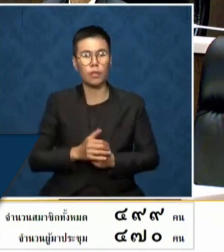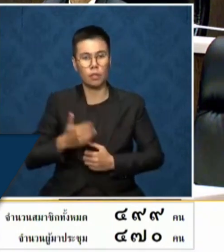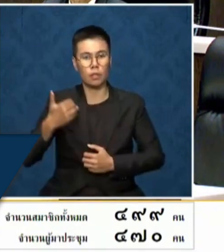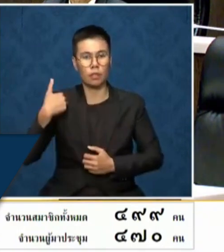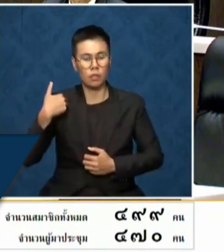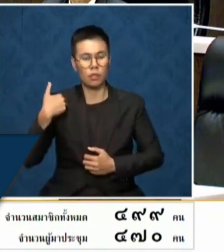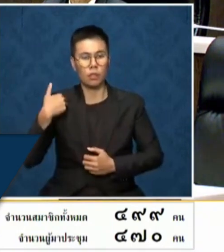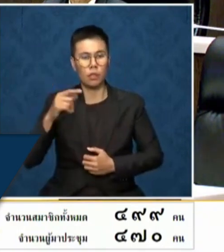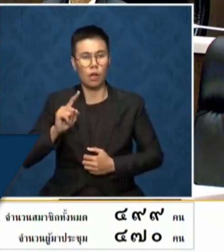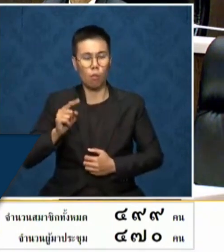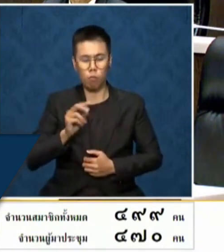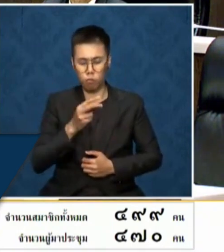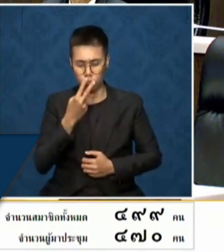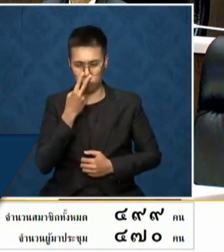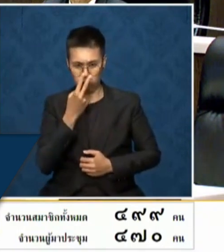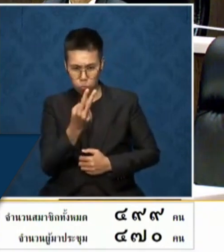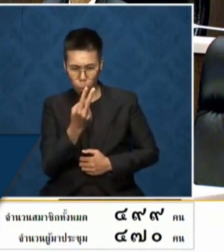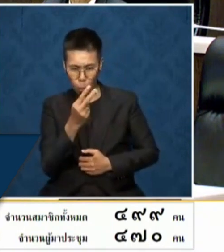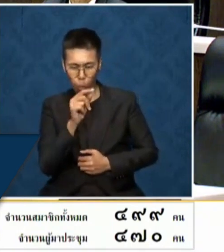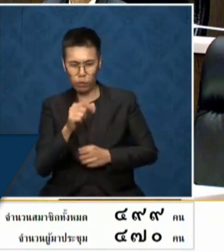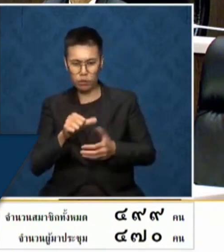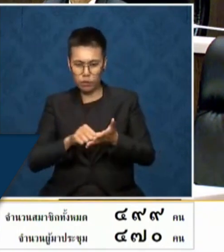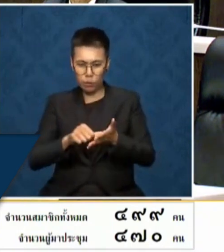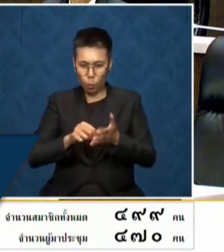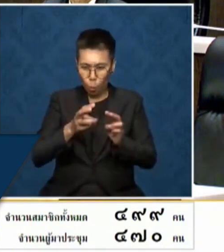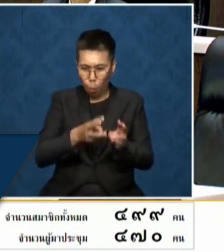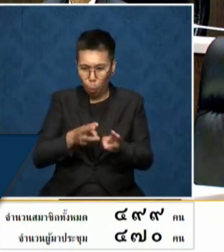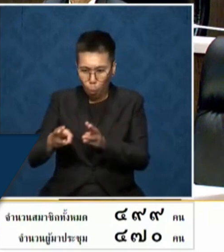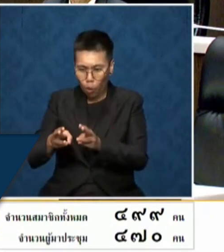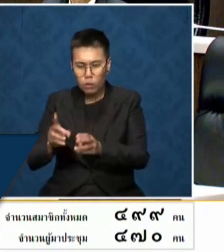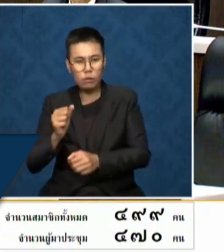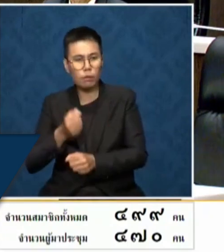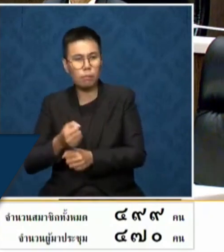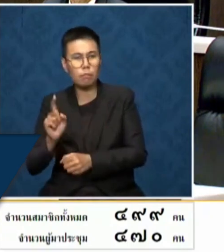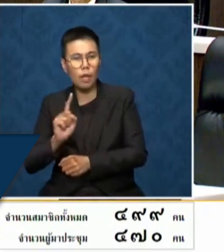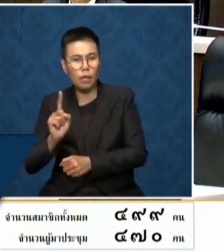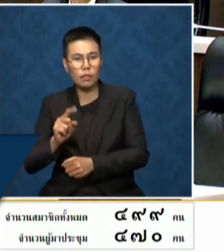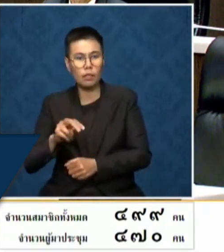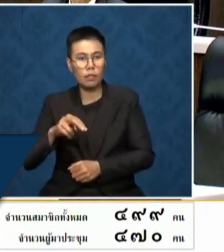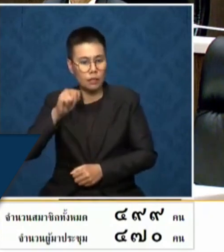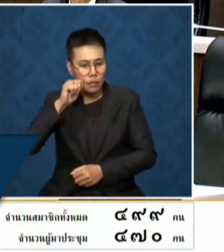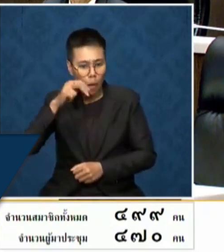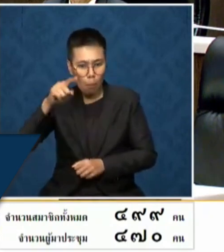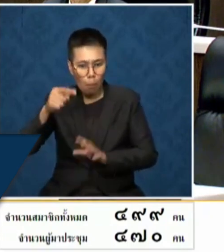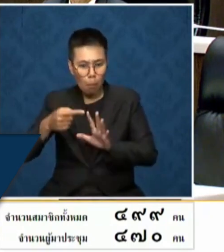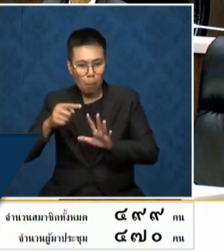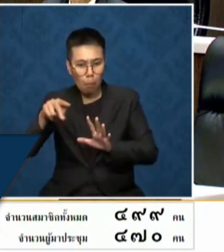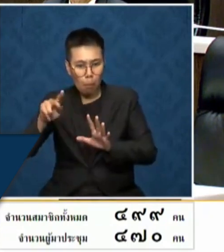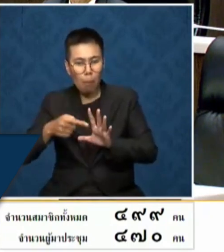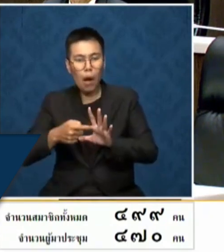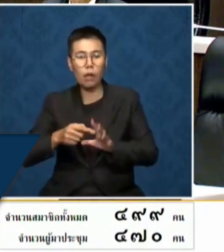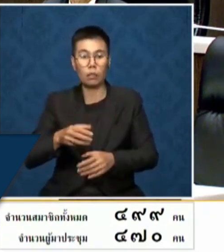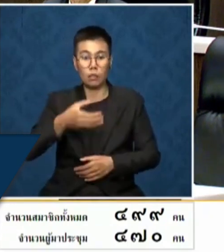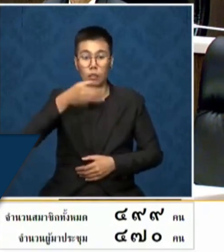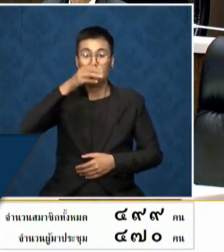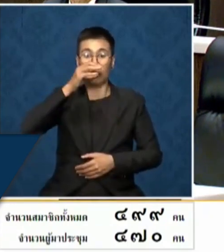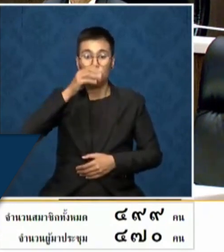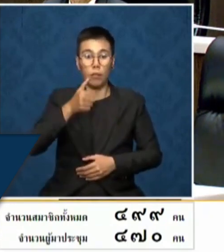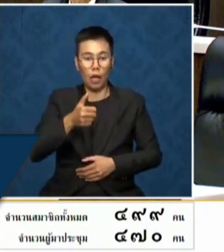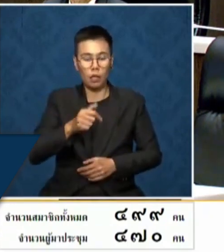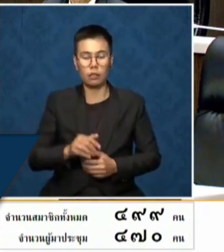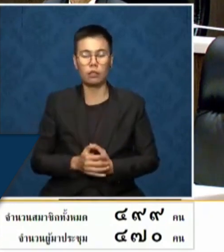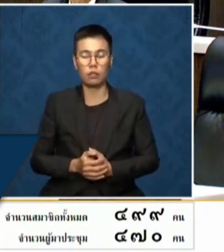ให้โครงสร้างให้ลึกเราจะไม่มีทางแก้ปัญหานี้ได้เลยรวมถึงน้ำประปาดื่มได้ด้วยท่านประธานทราบมั้ยครับว่ากรม